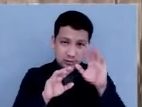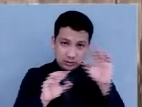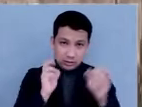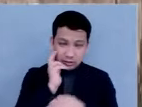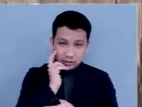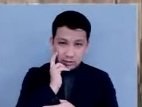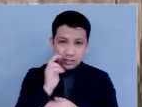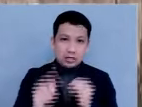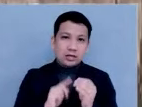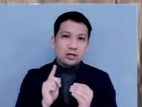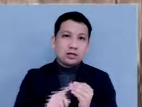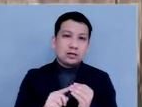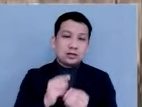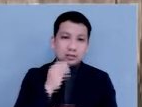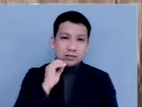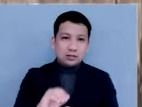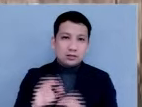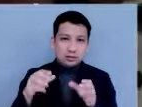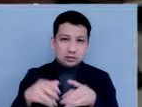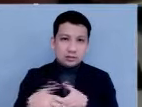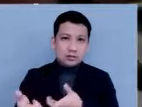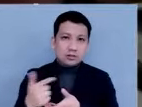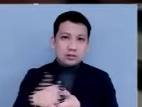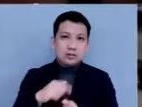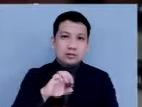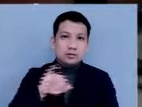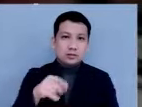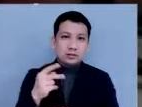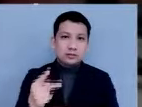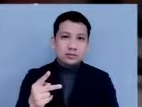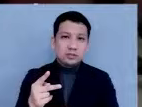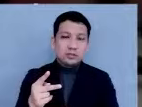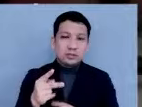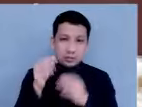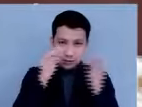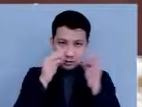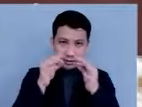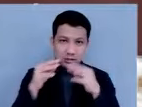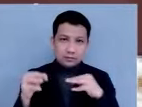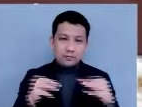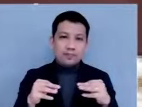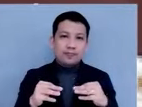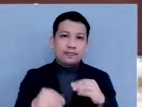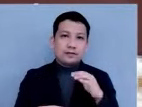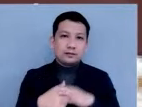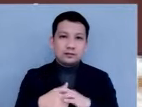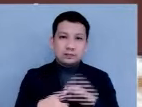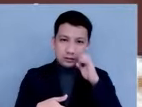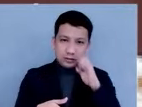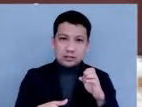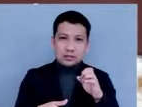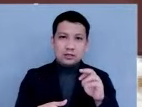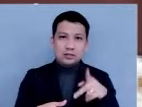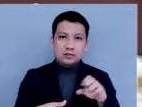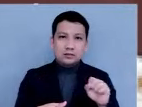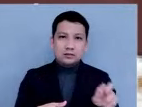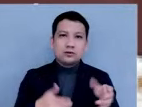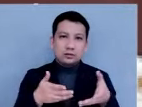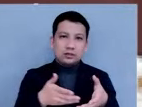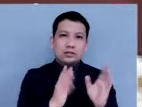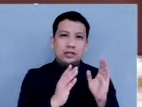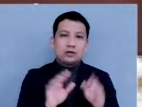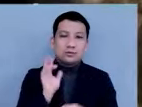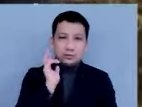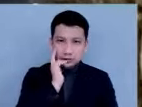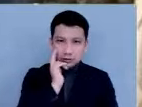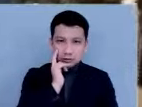pagdinig ng House Quad Committee kaugnay ng extrajudicial killing sa war on drugs. Ayon kay Espinosa, may basbas ni Duterte